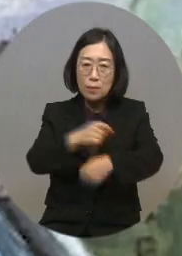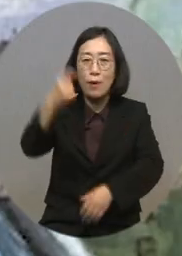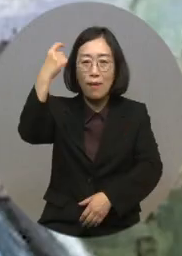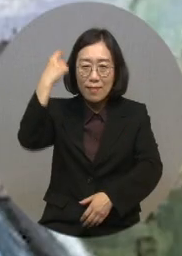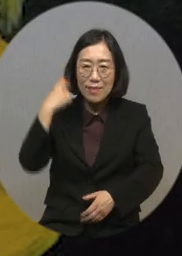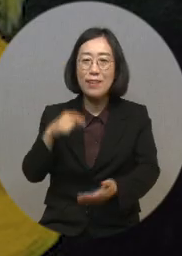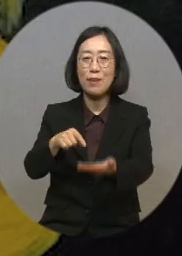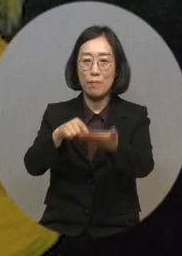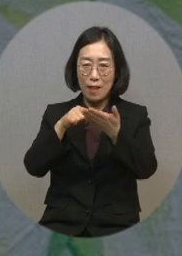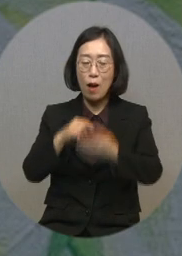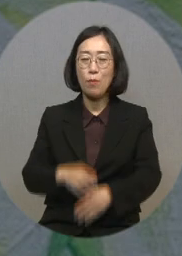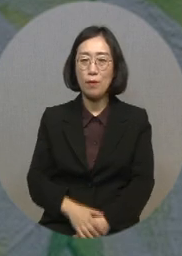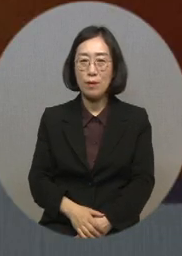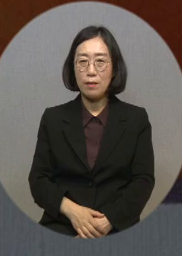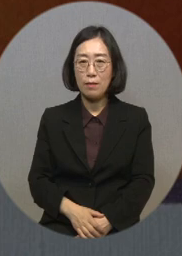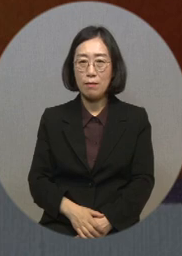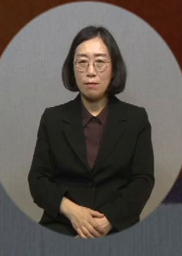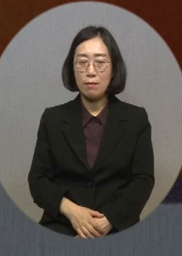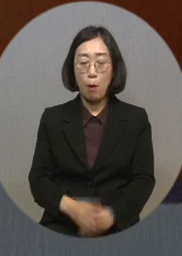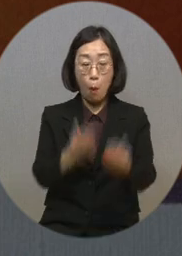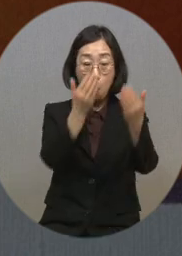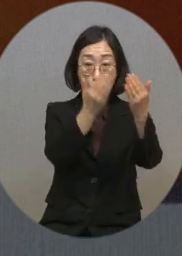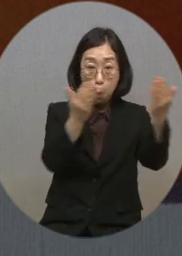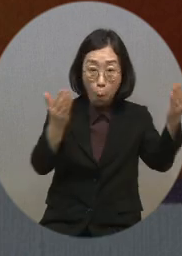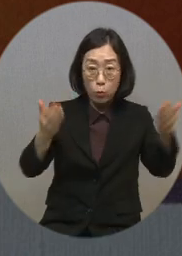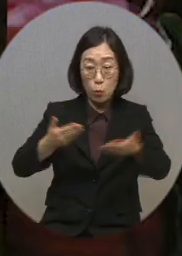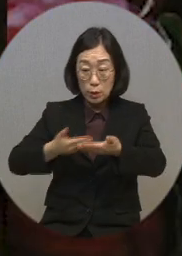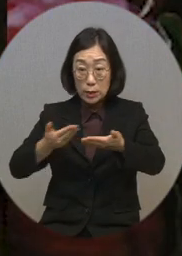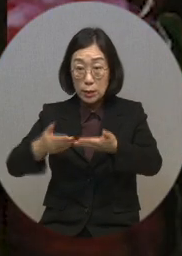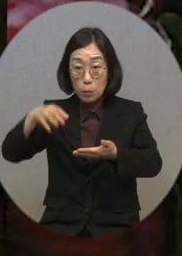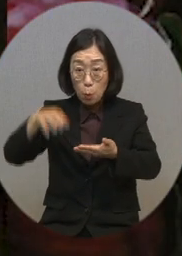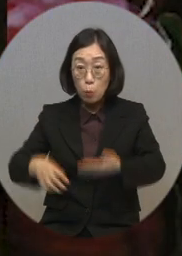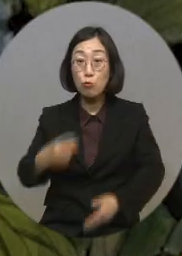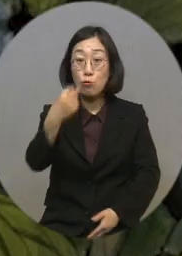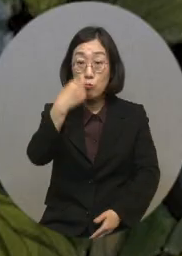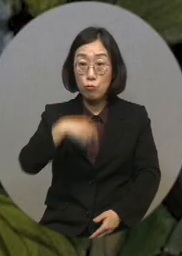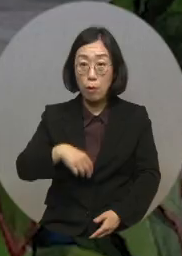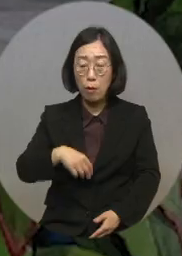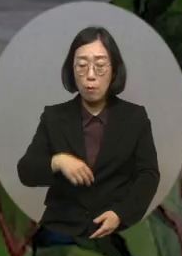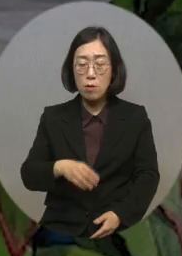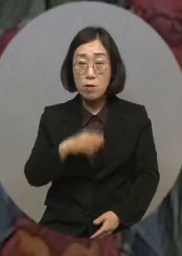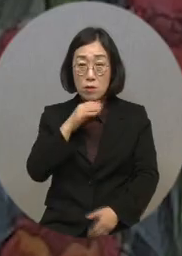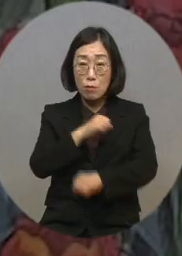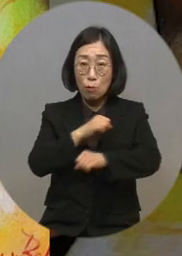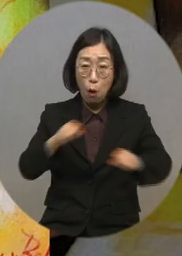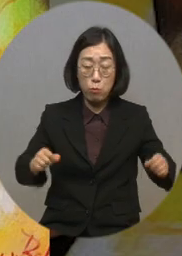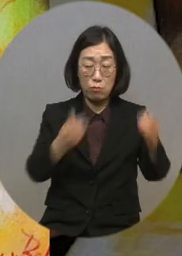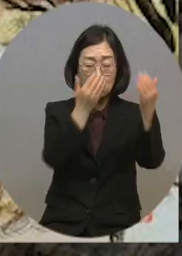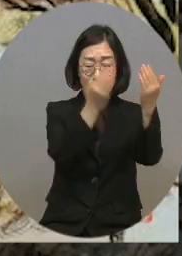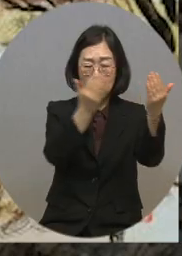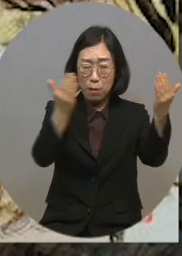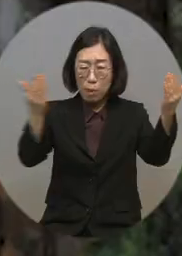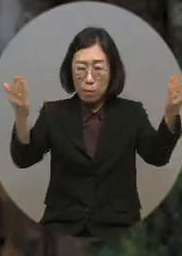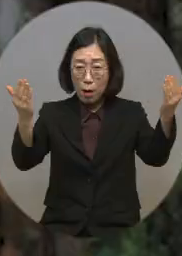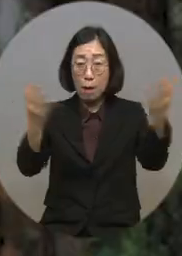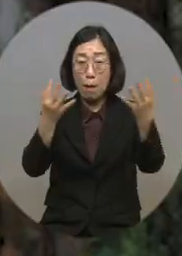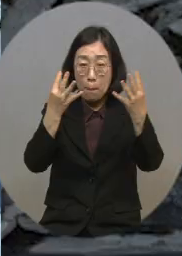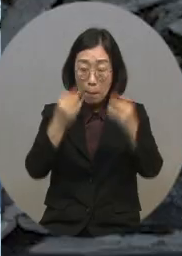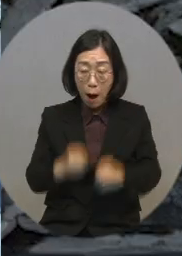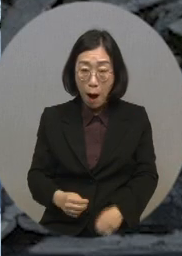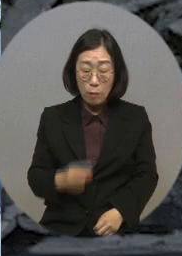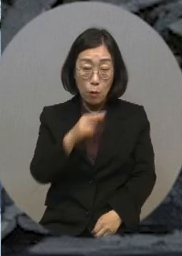느껴집니다. 갤러리 겸 작업실에 들어서니 마치 전시회를 온 듯 가득한 작품들이 가장